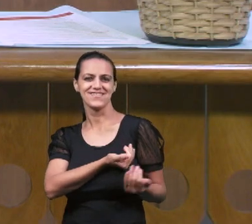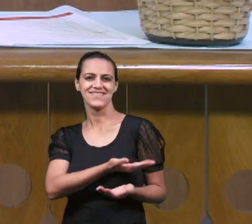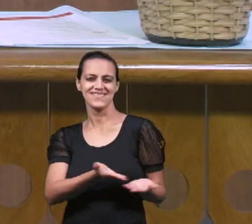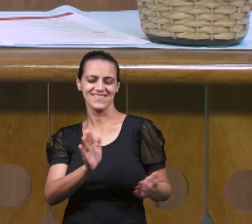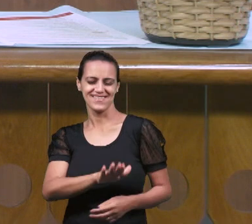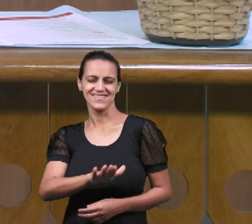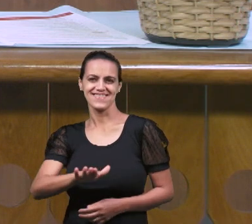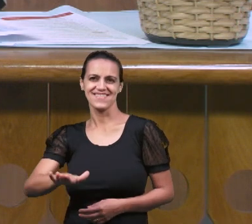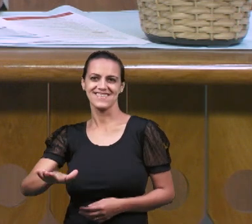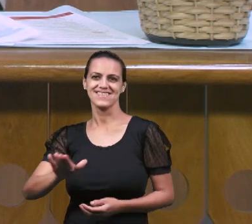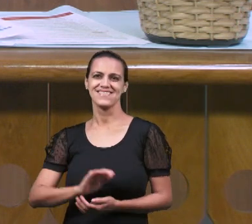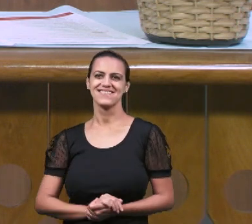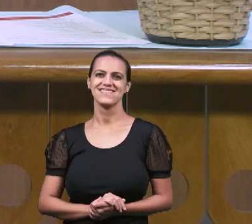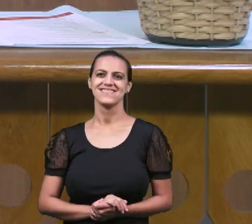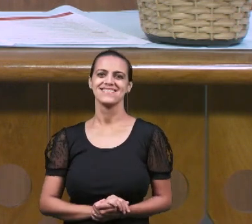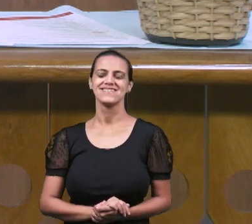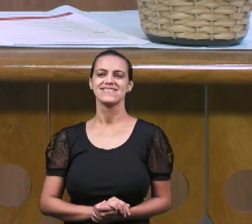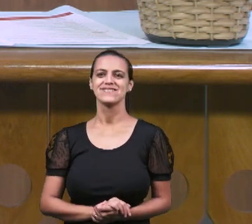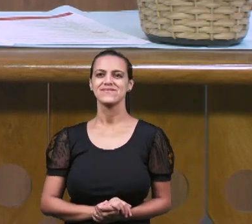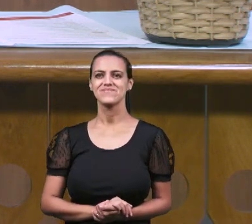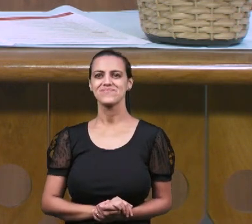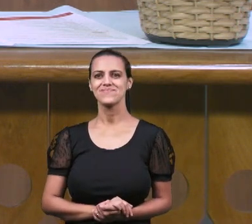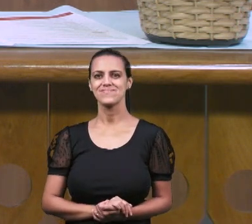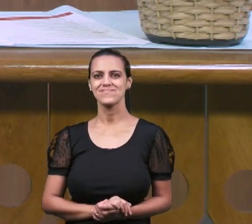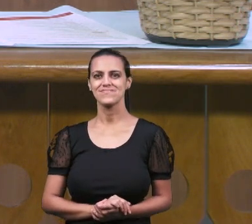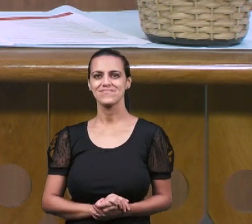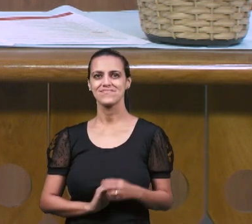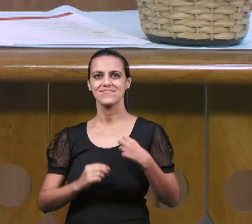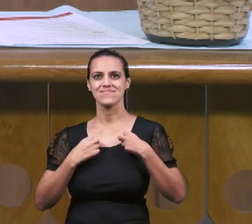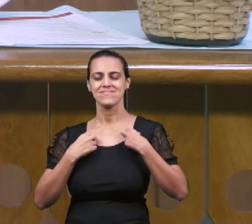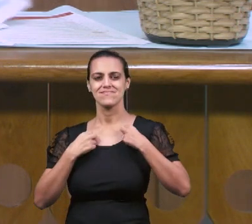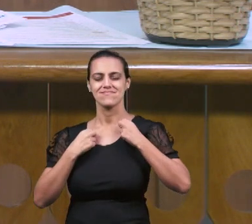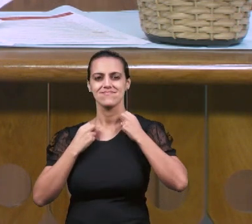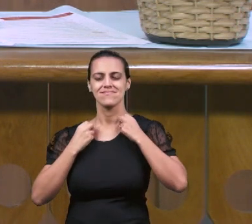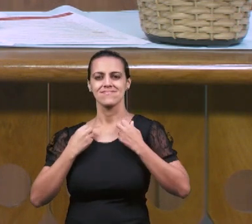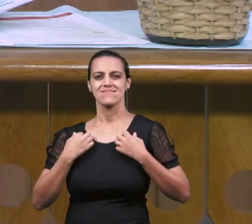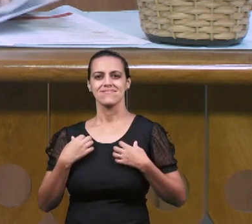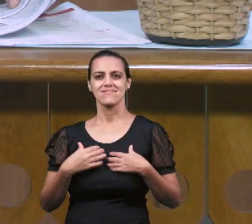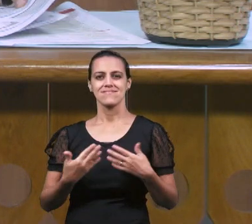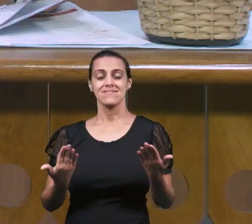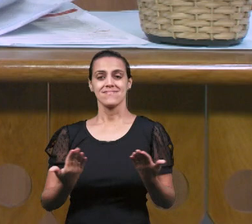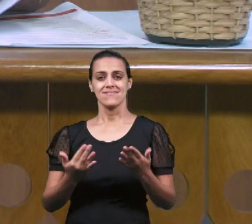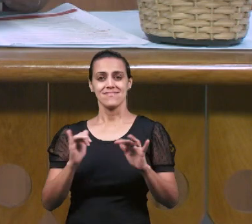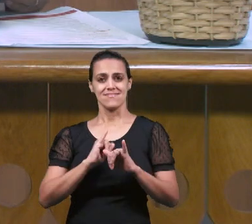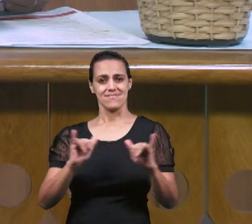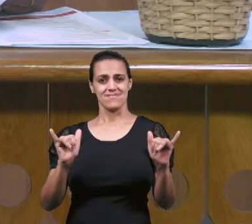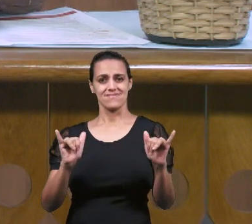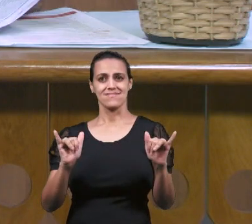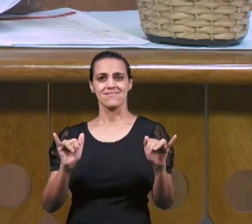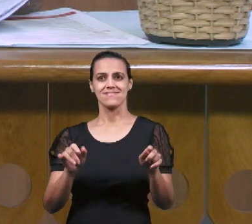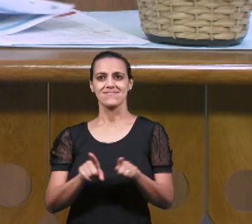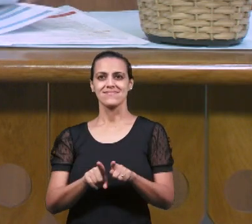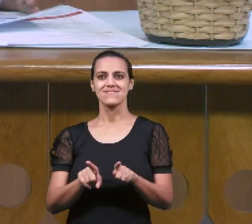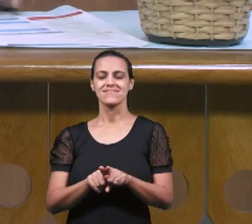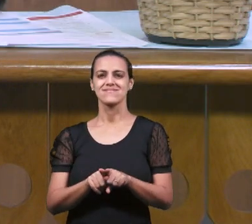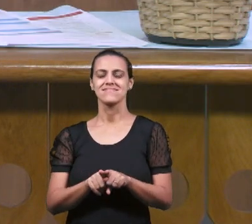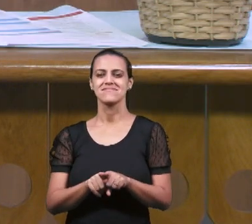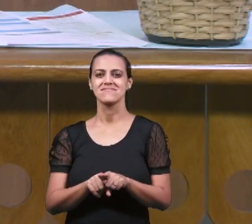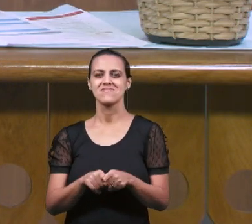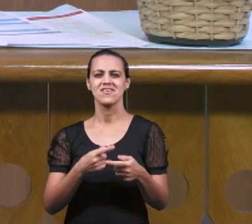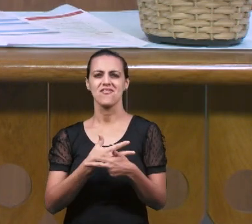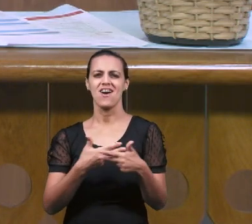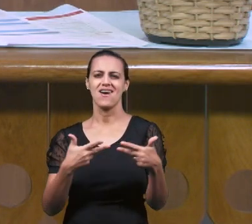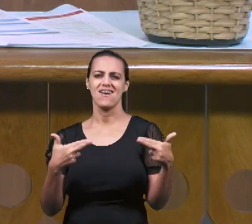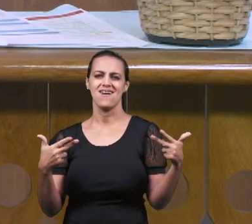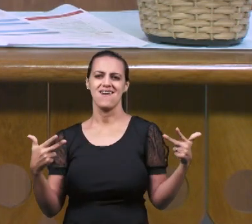maintenant quelque chose aussi à propos, c'est beaucoup de témoignages. Je ne vais pas